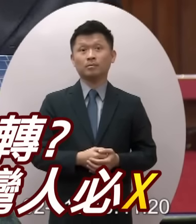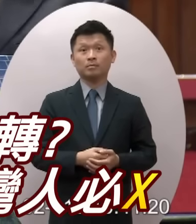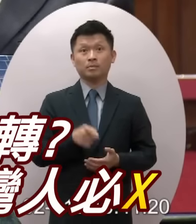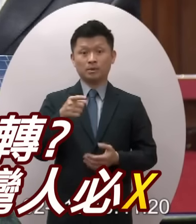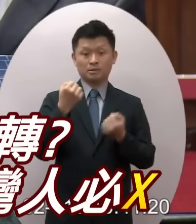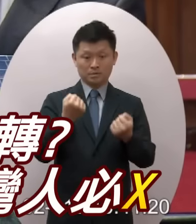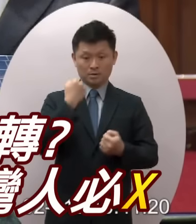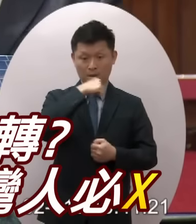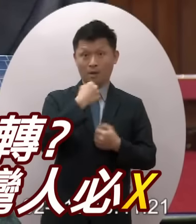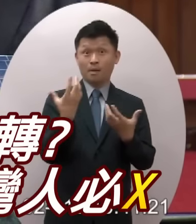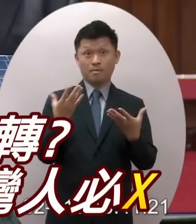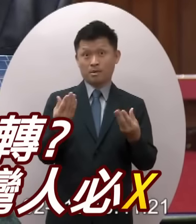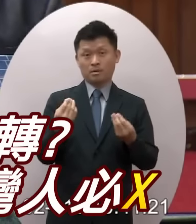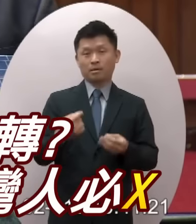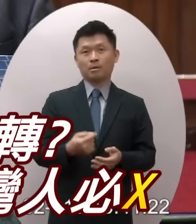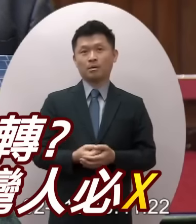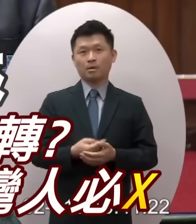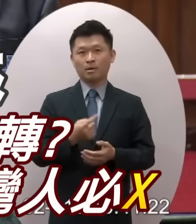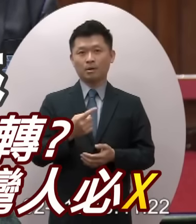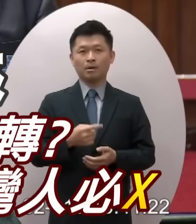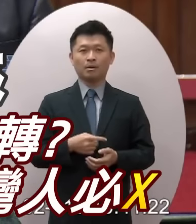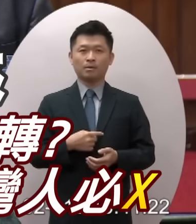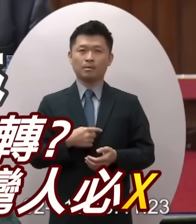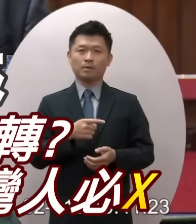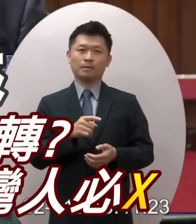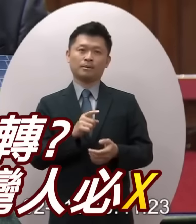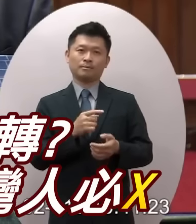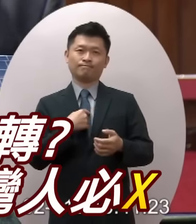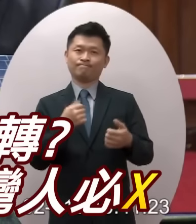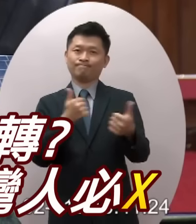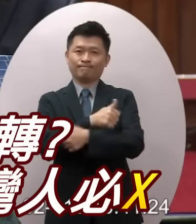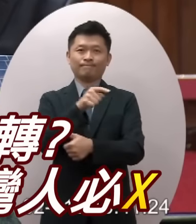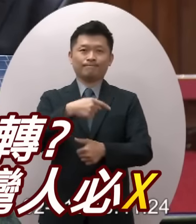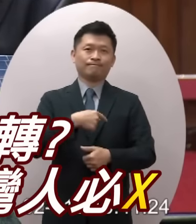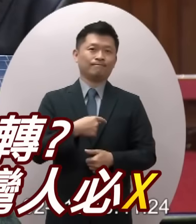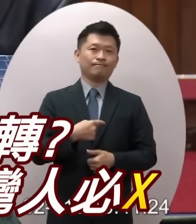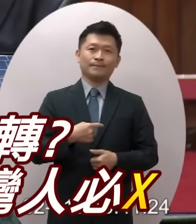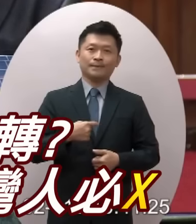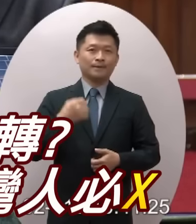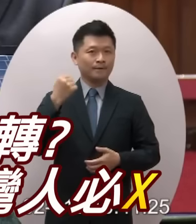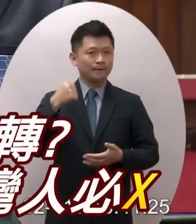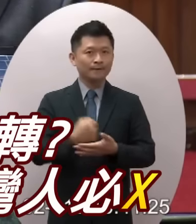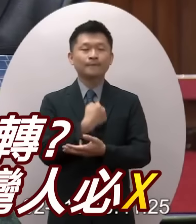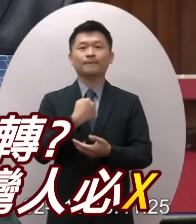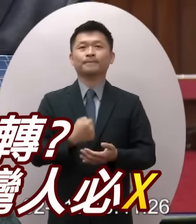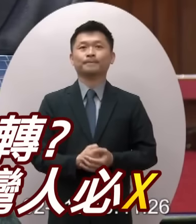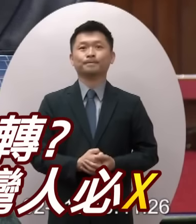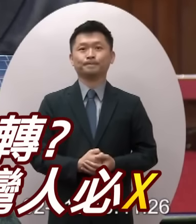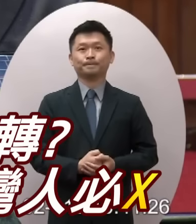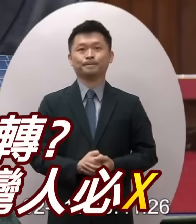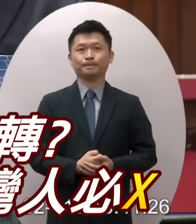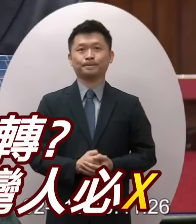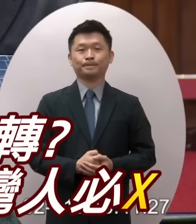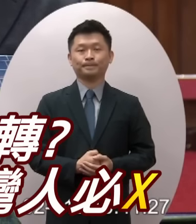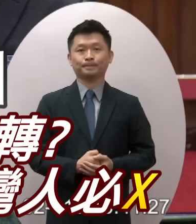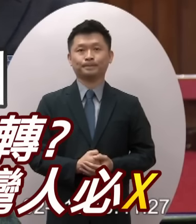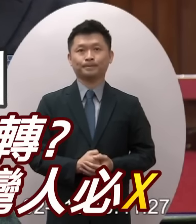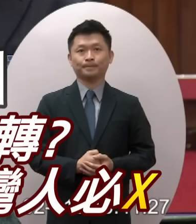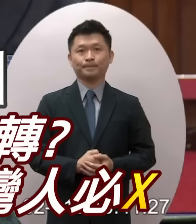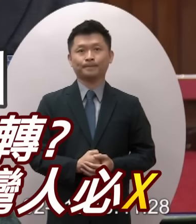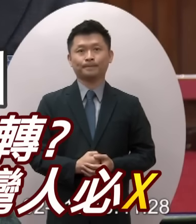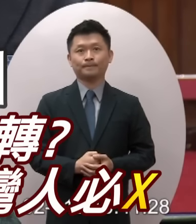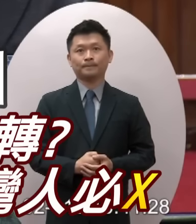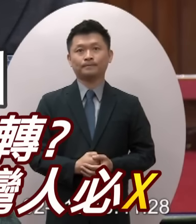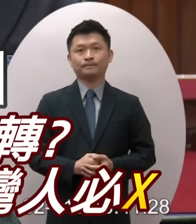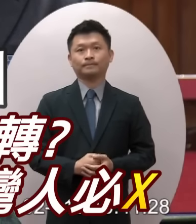国内，好，我是替你打抱不平，所以我今仔无请伊起来。 谢谢委员哈，这个部分哈，我